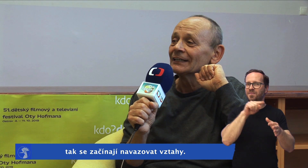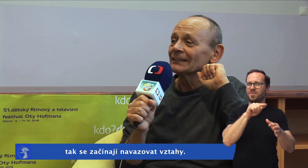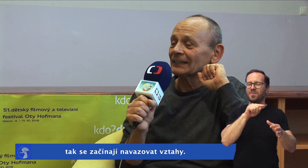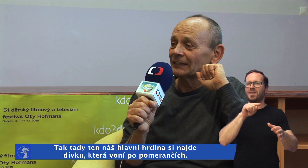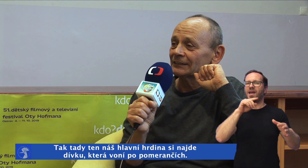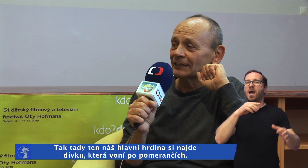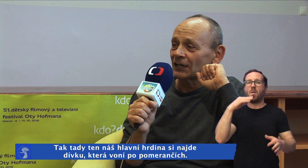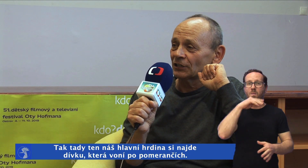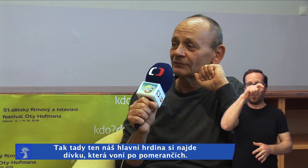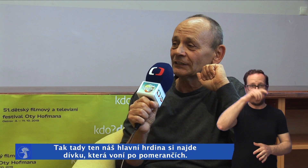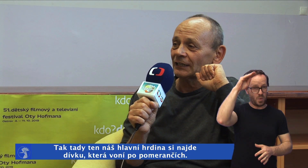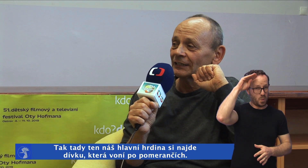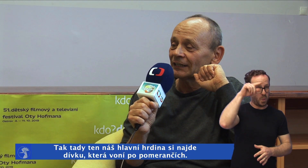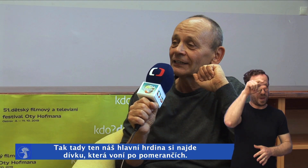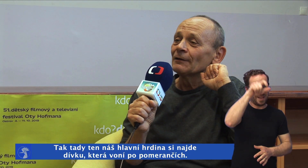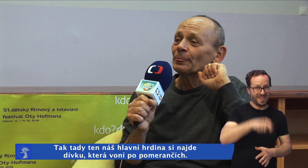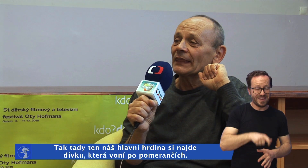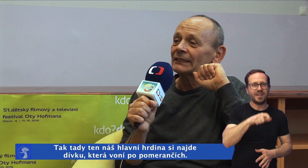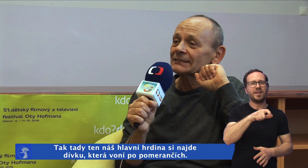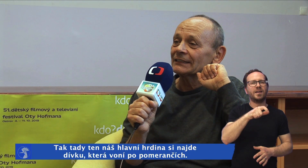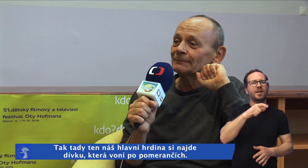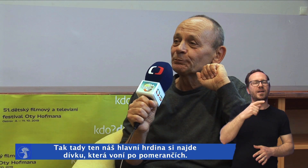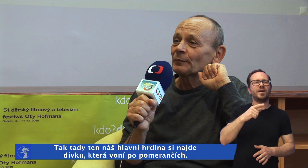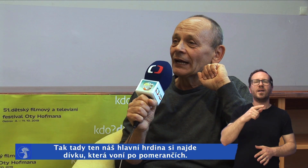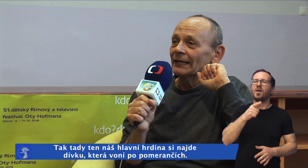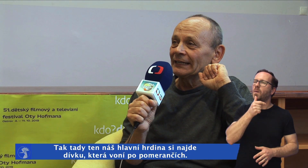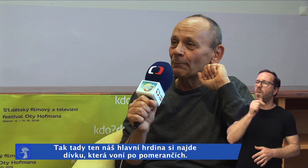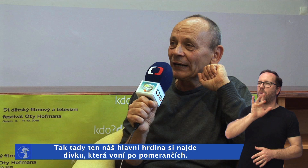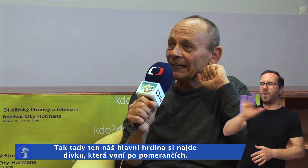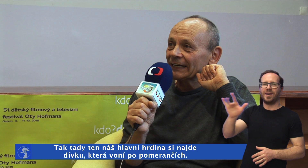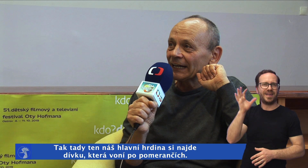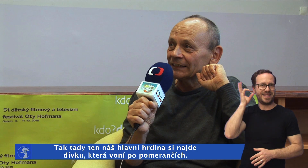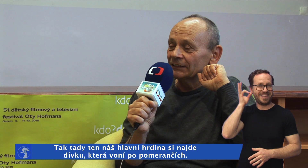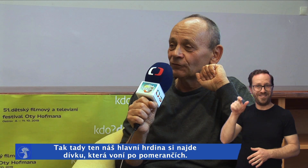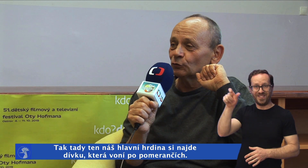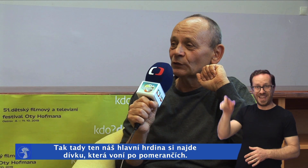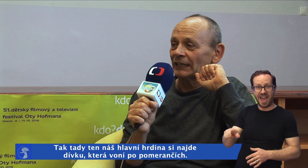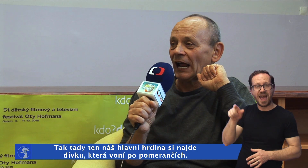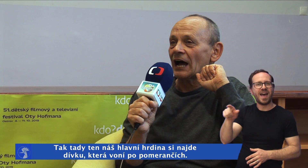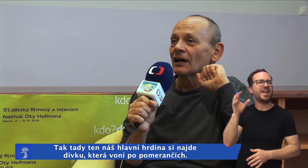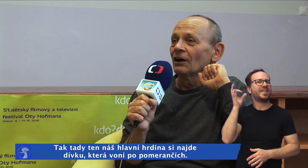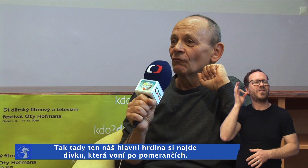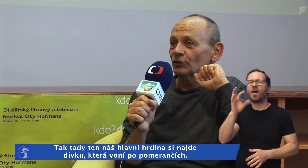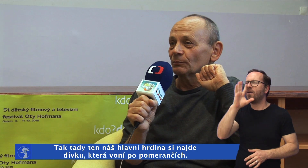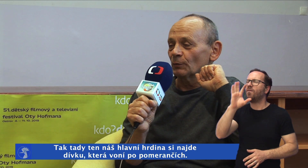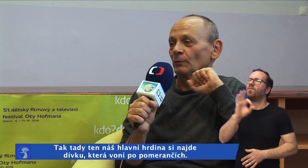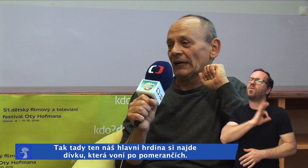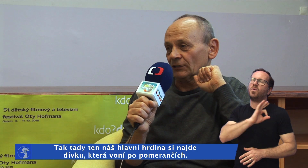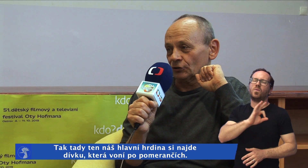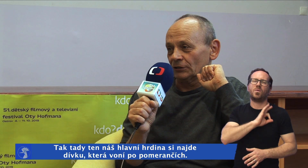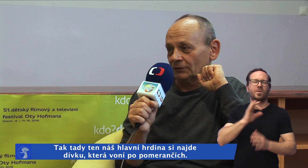vztahy, tak tady ten náš hlavní hrdina, ten si nabrnkne dívku, která voní